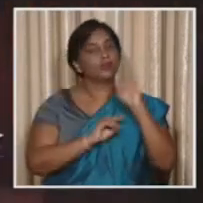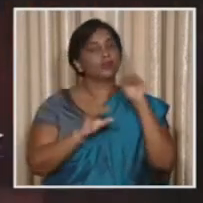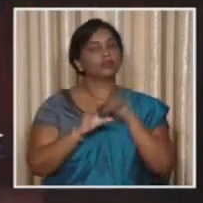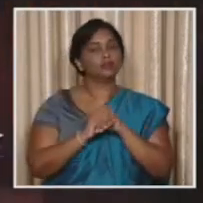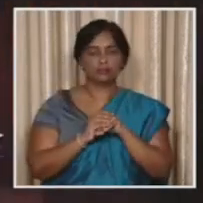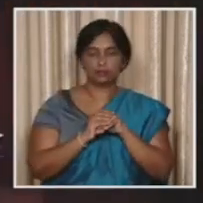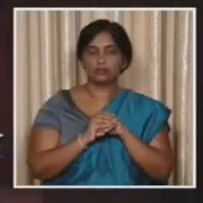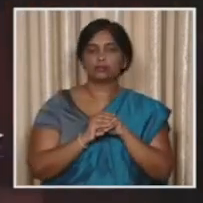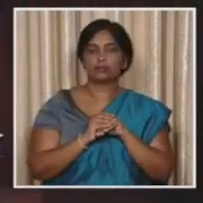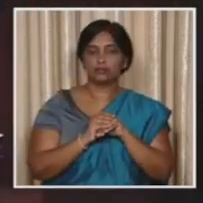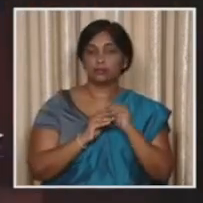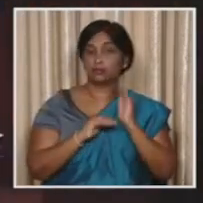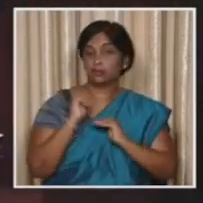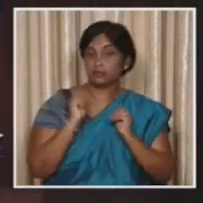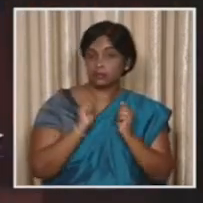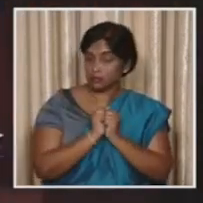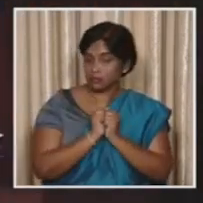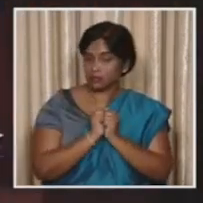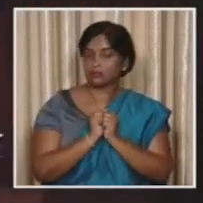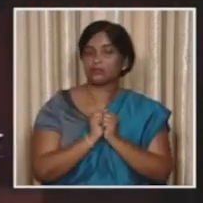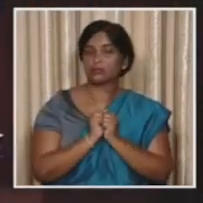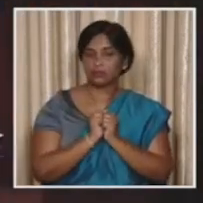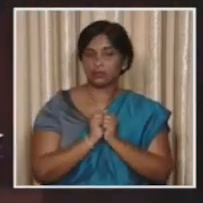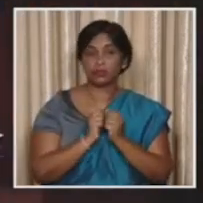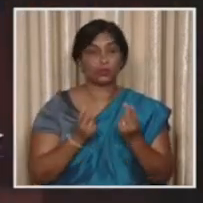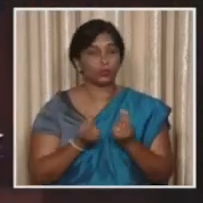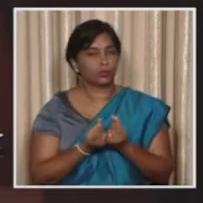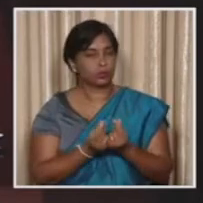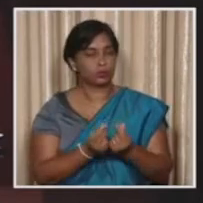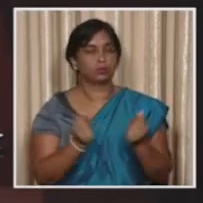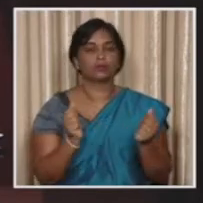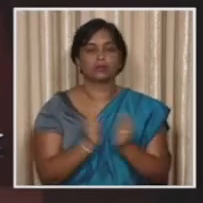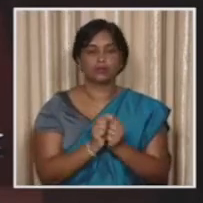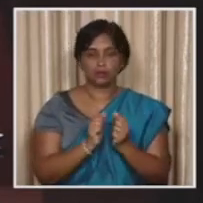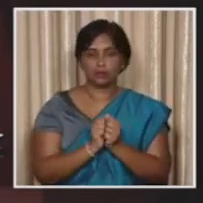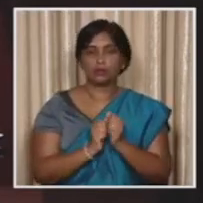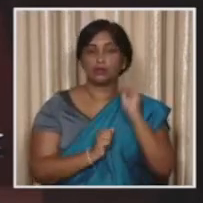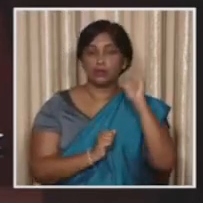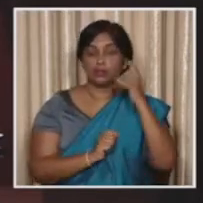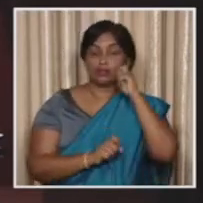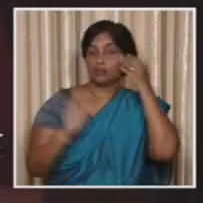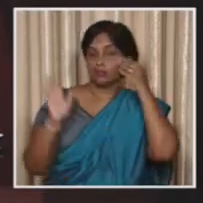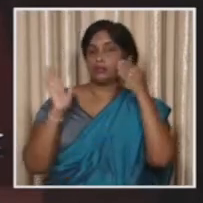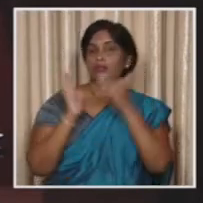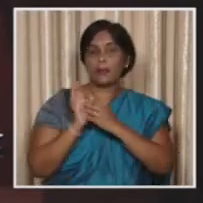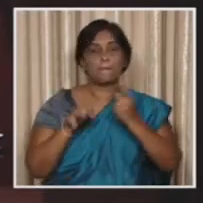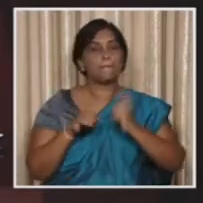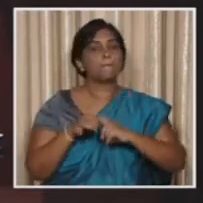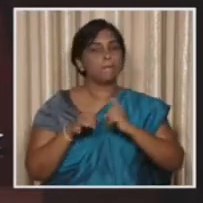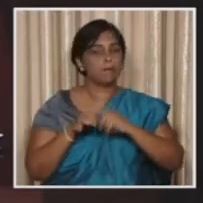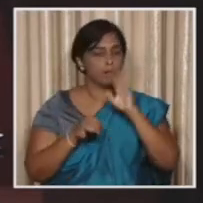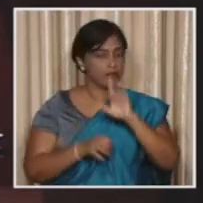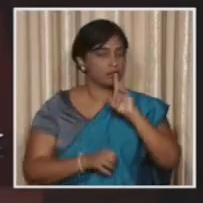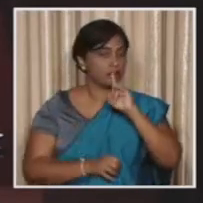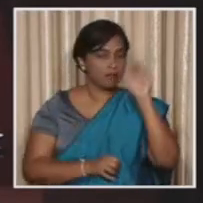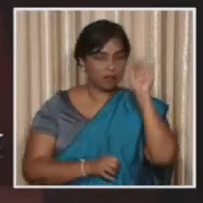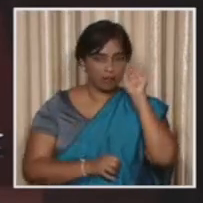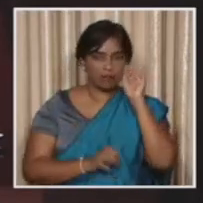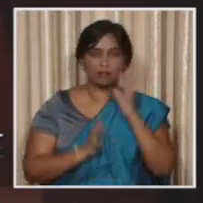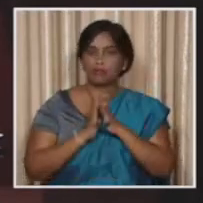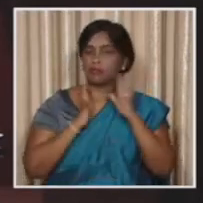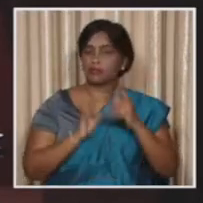බොහොම ක්‍රියාකාරීව කාර්යශූරව විශේෂයෙන්ම ජනතාව වෙනුවෙන් ප්‍රශ්න අහන